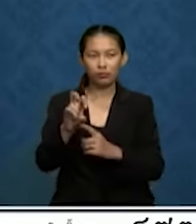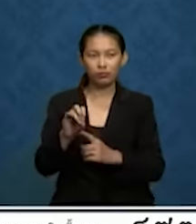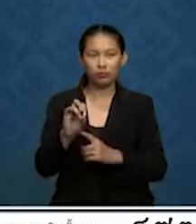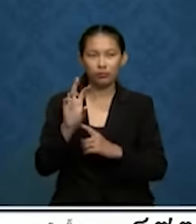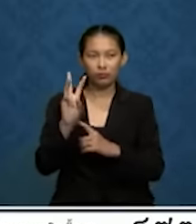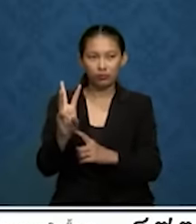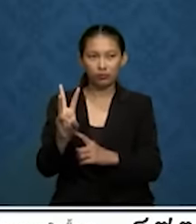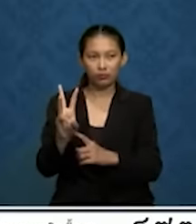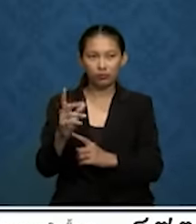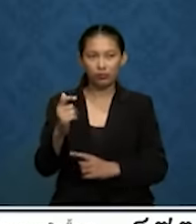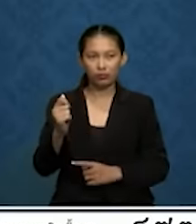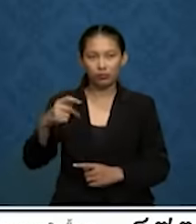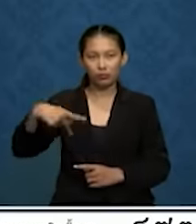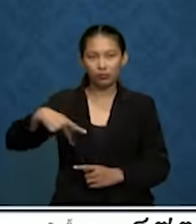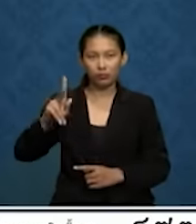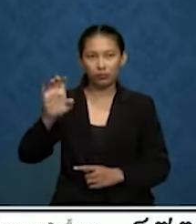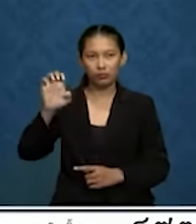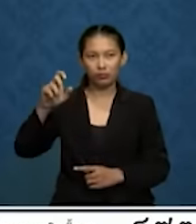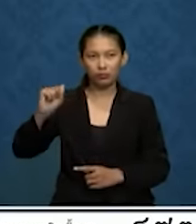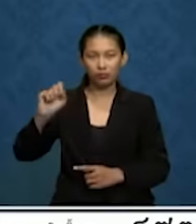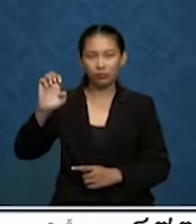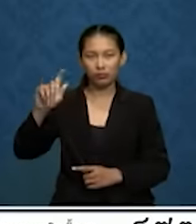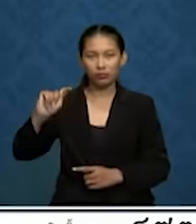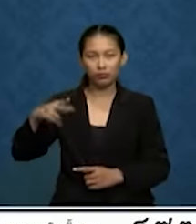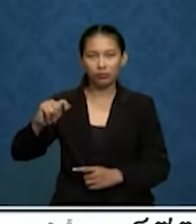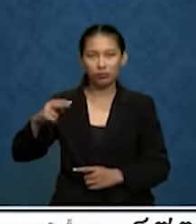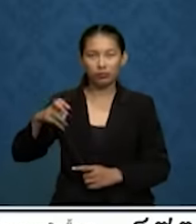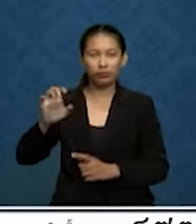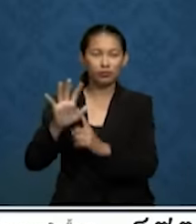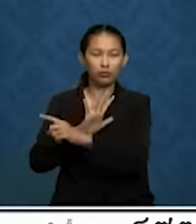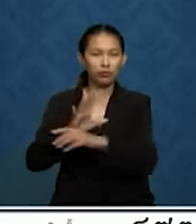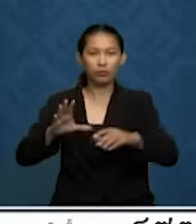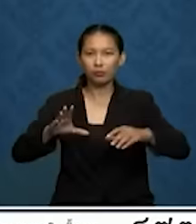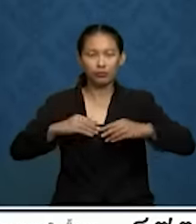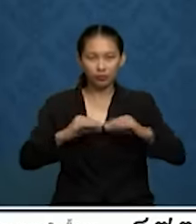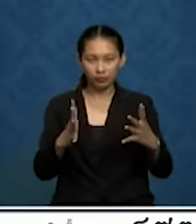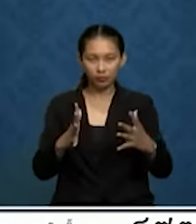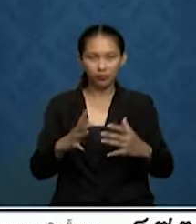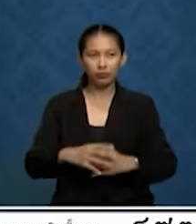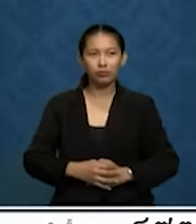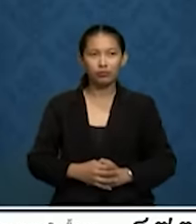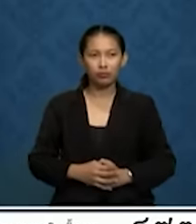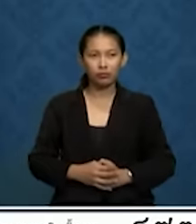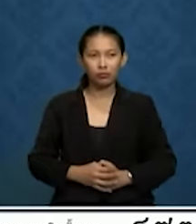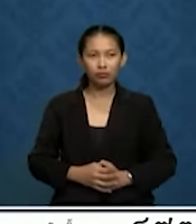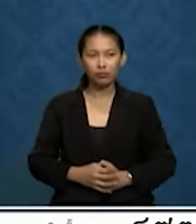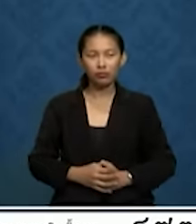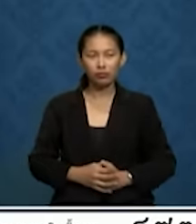476นายอภิสิทธิ์ไล่ศัตรูไก ลไม่เห็นชอบครับ